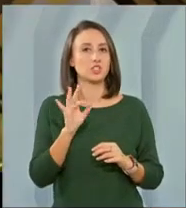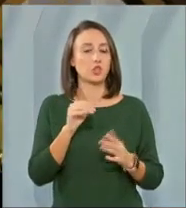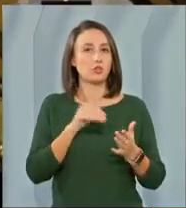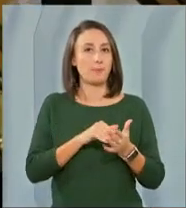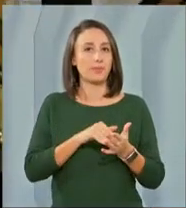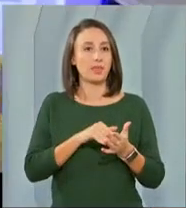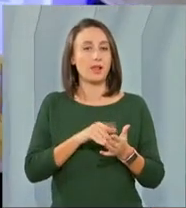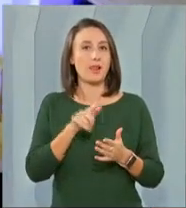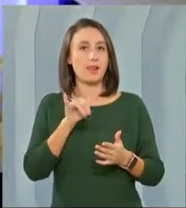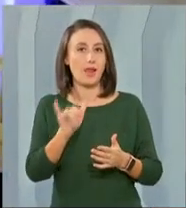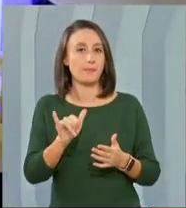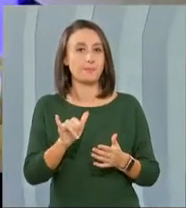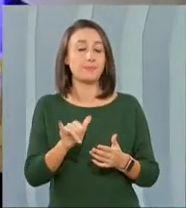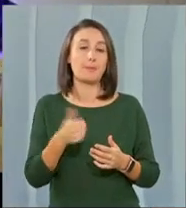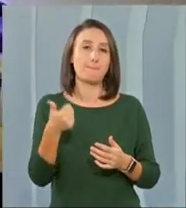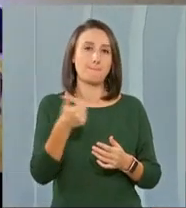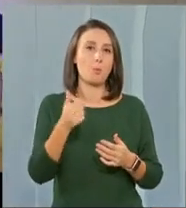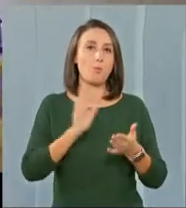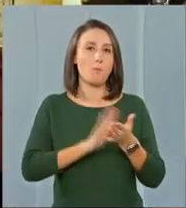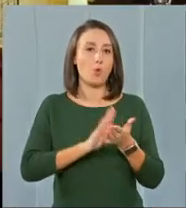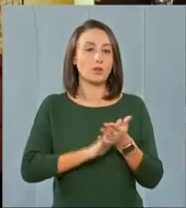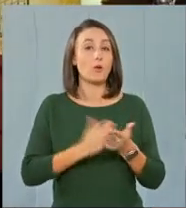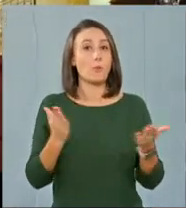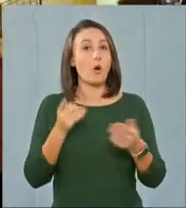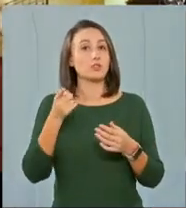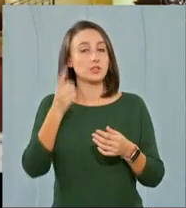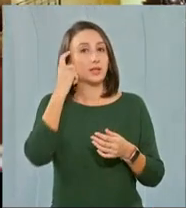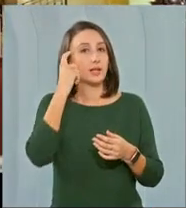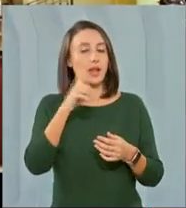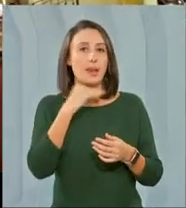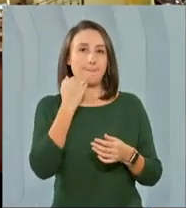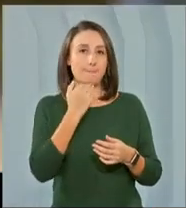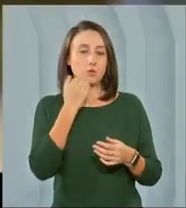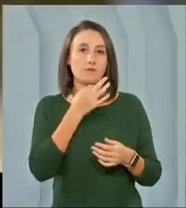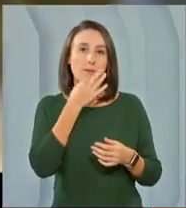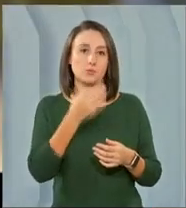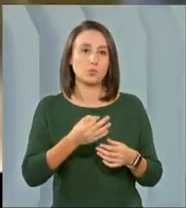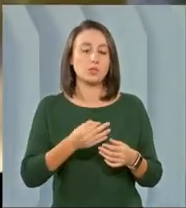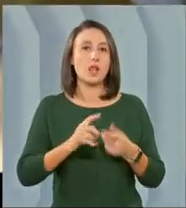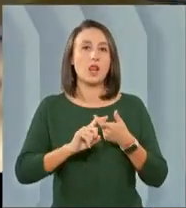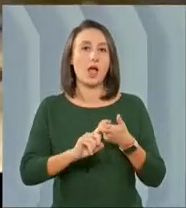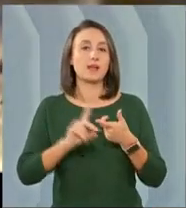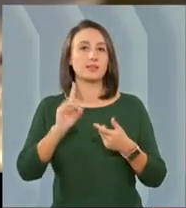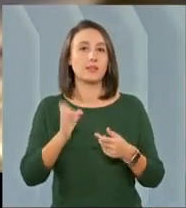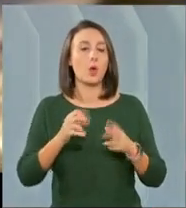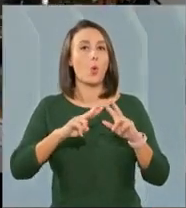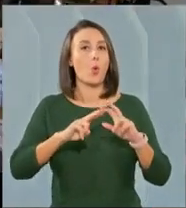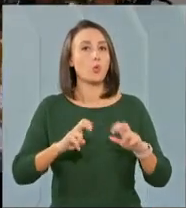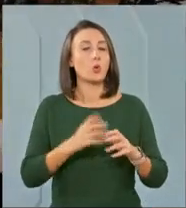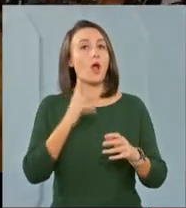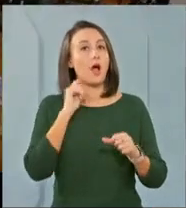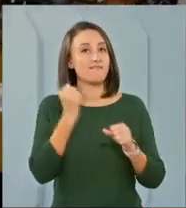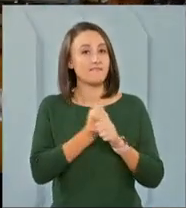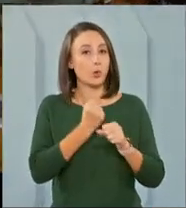450.000 de lei. În primul rând, motivele pentru care aceștia se consideră nemulțumiți, vă spuneam, sunt legate de controlele care